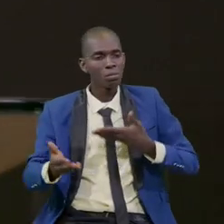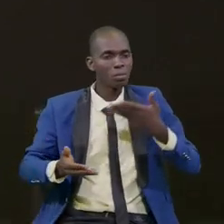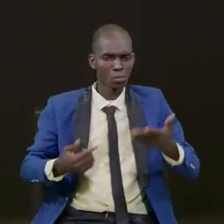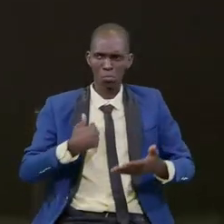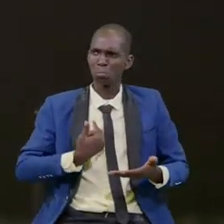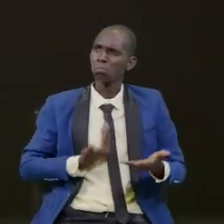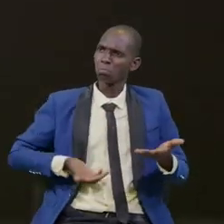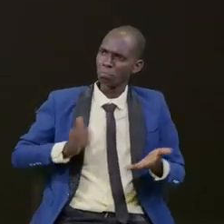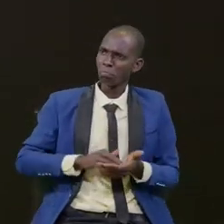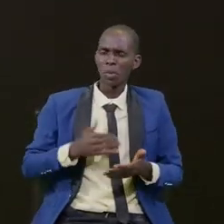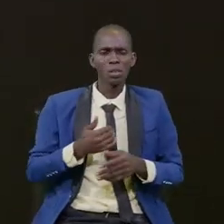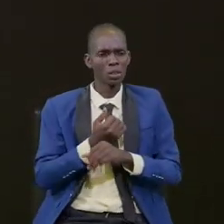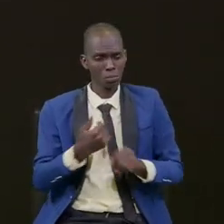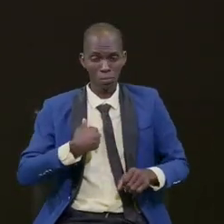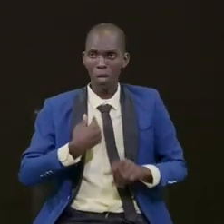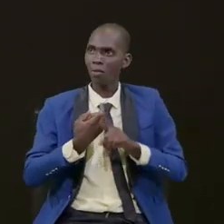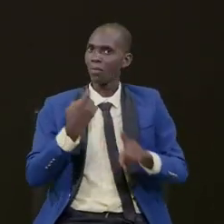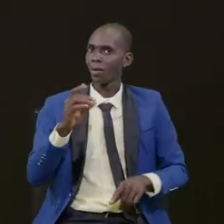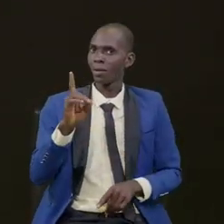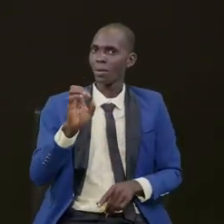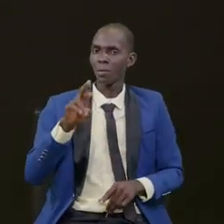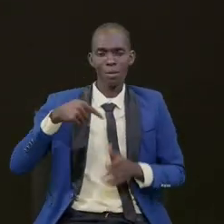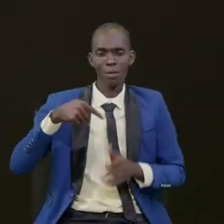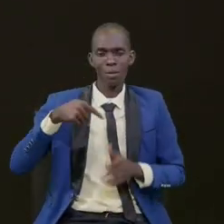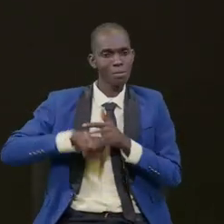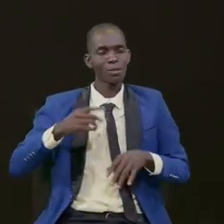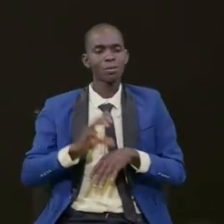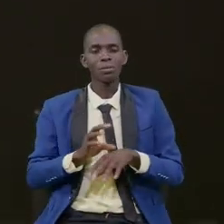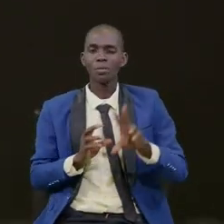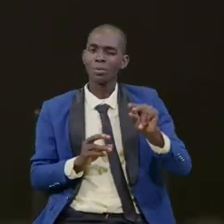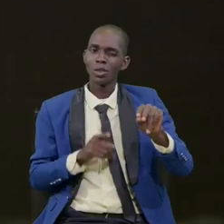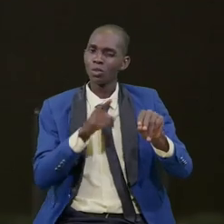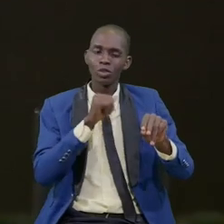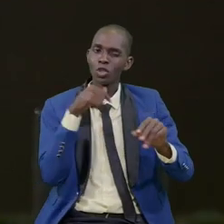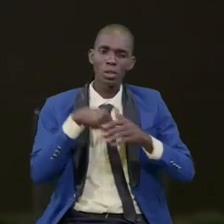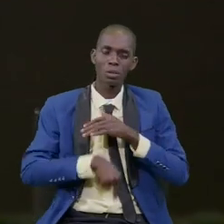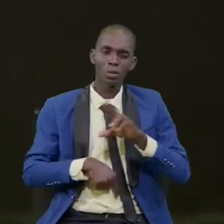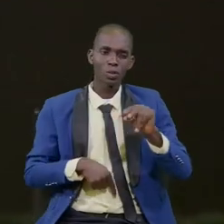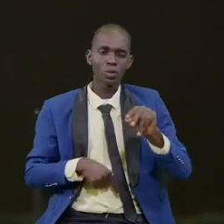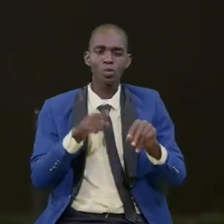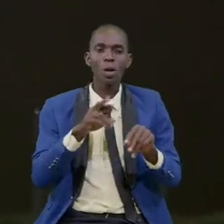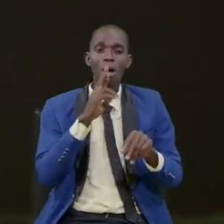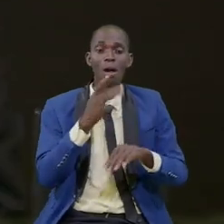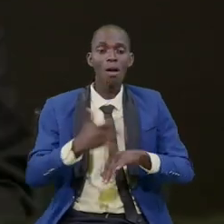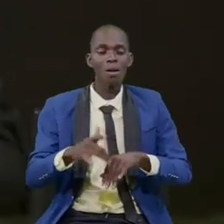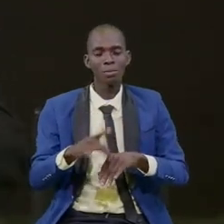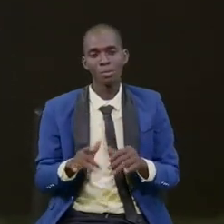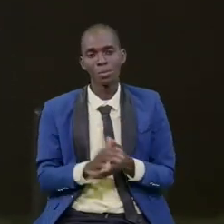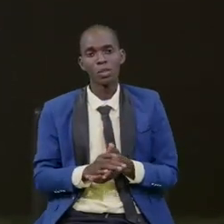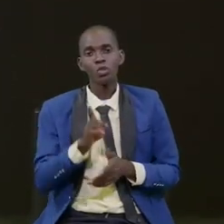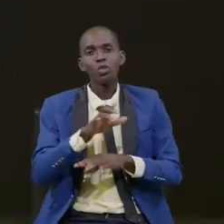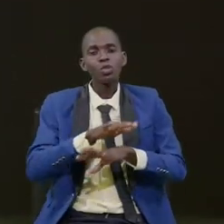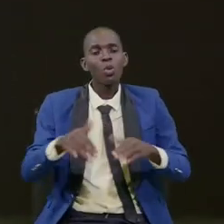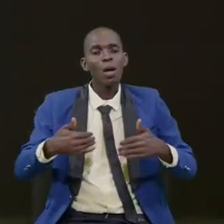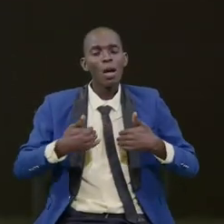je suis né de nouveau, je suis profond? Non, tu n'es pas profond, tu es superficiel. Tu n'as